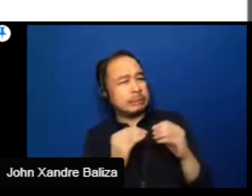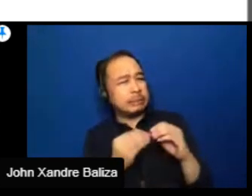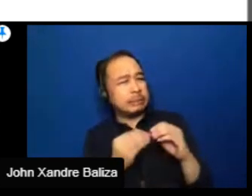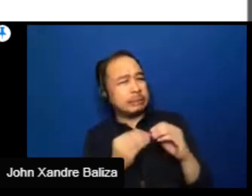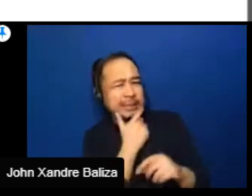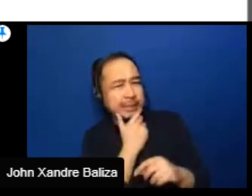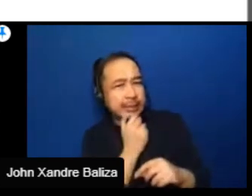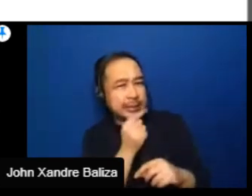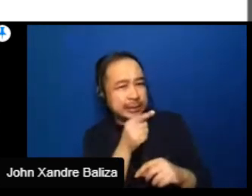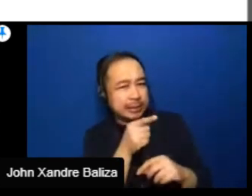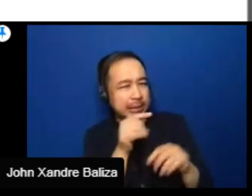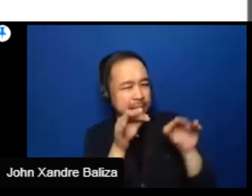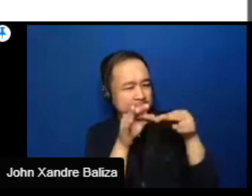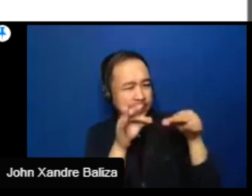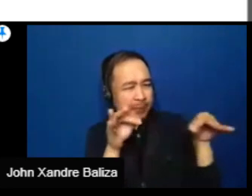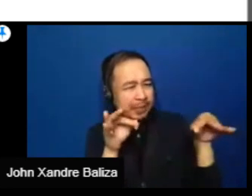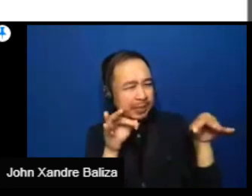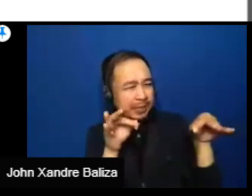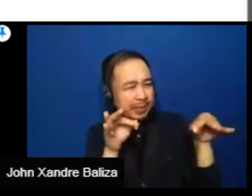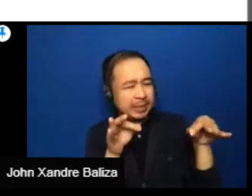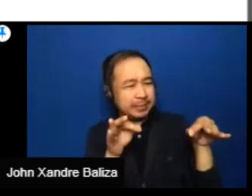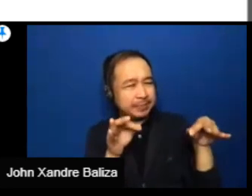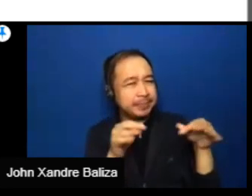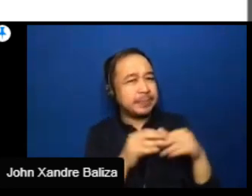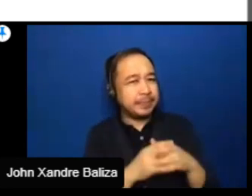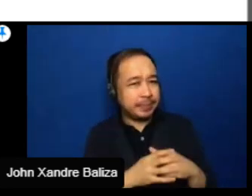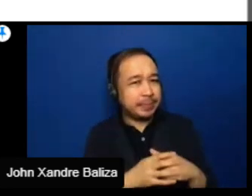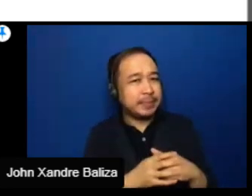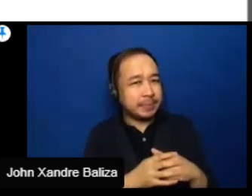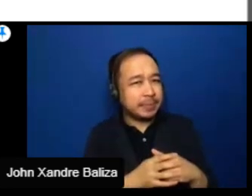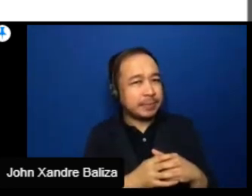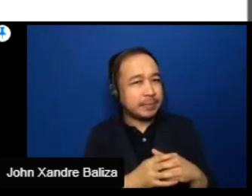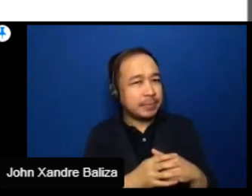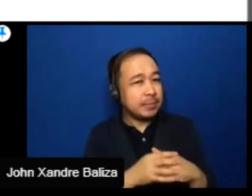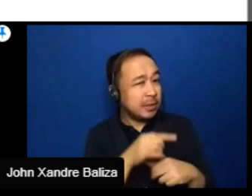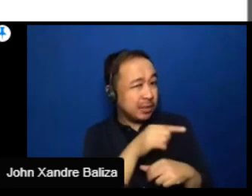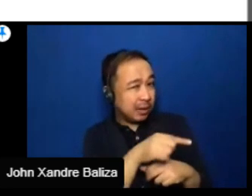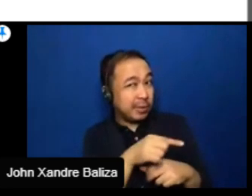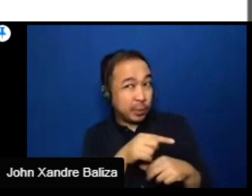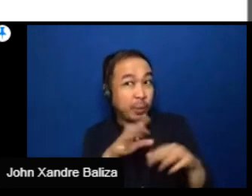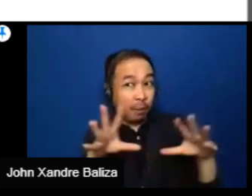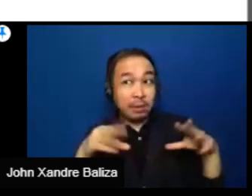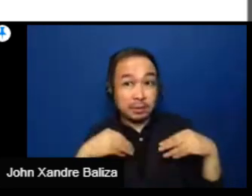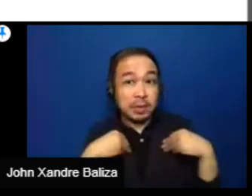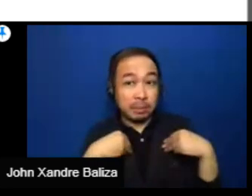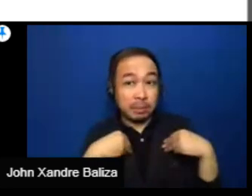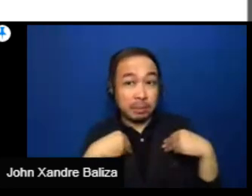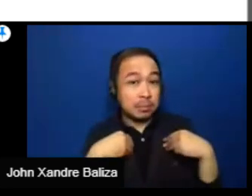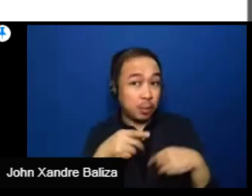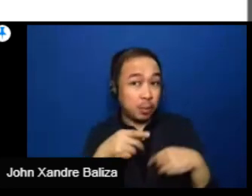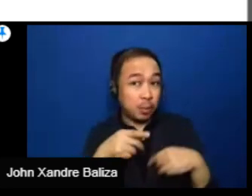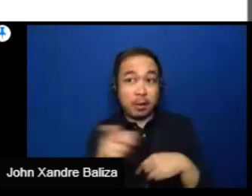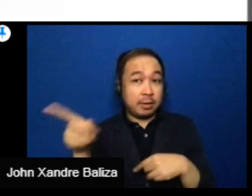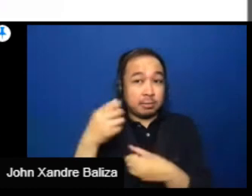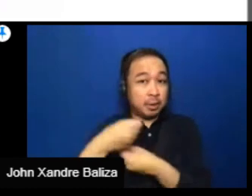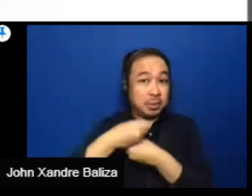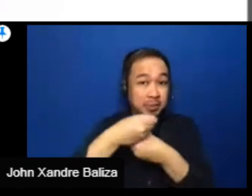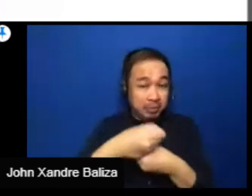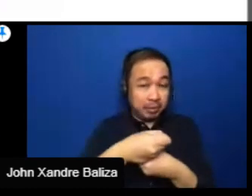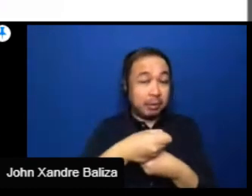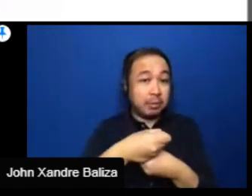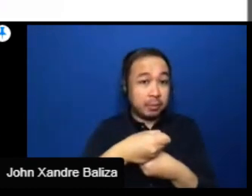Если это будет приемлемо для других делегаций, и в частности это будет приемлемо для делегаций,